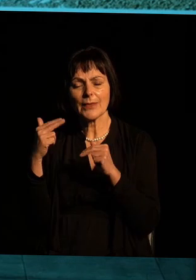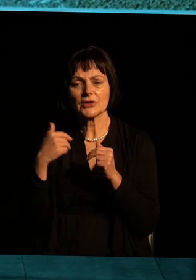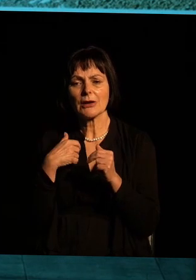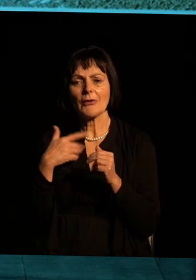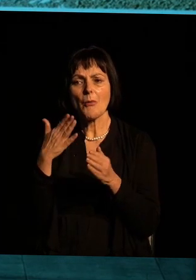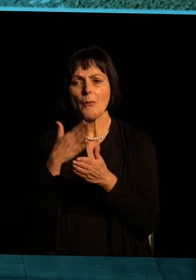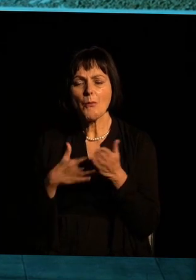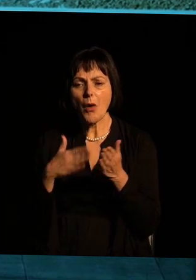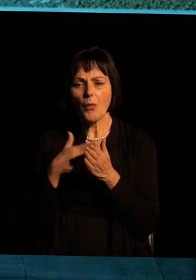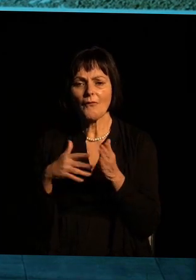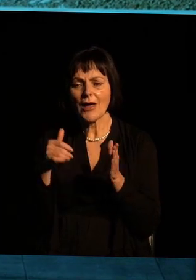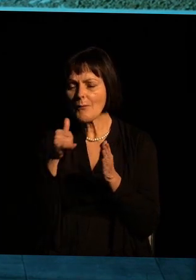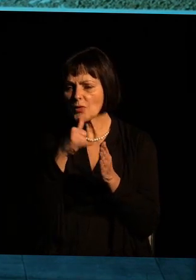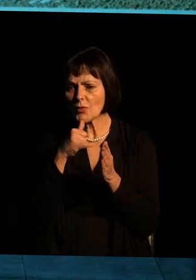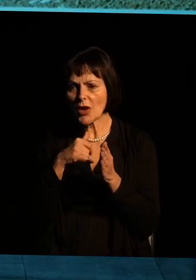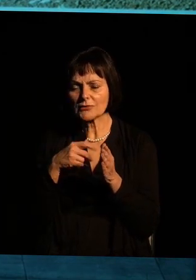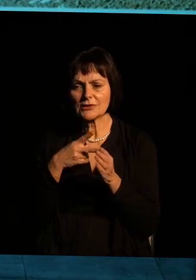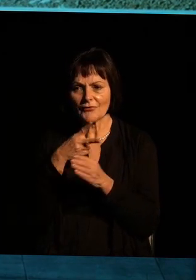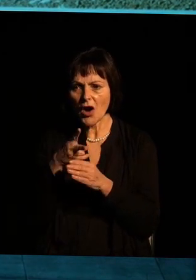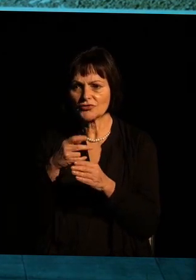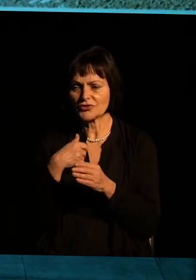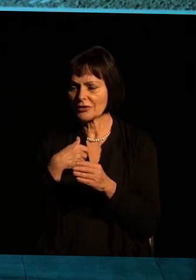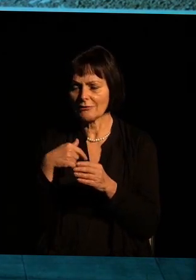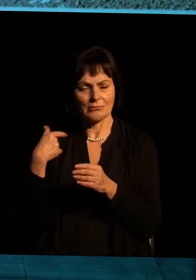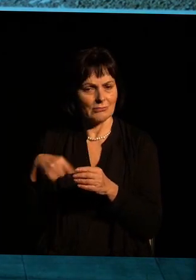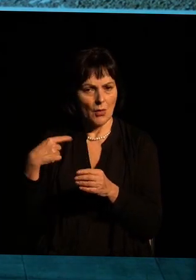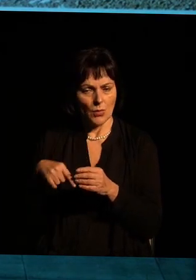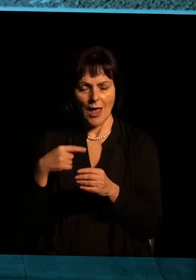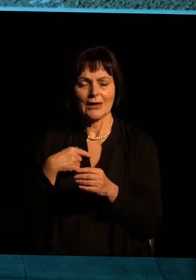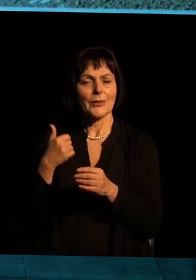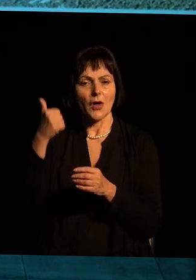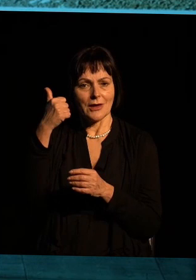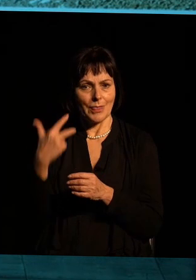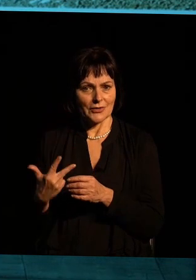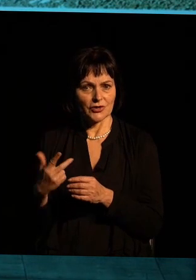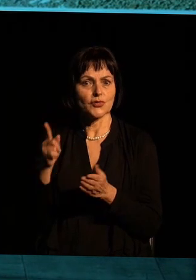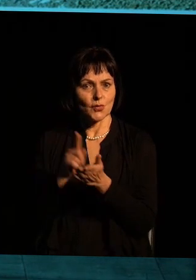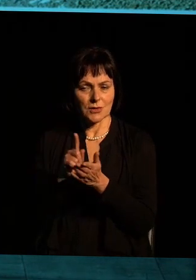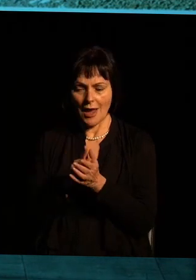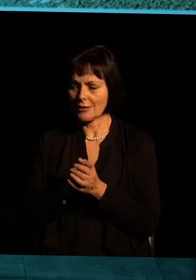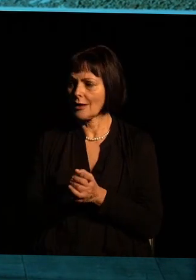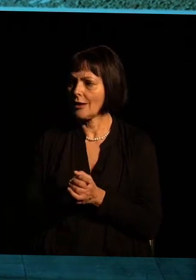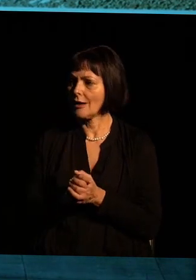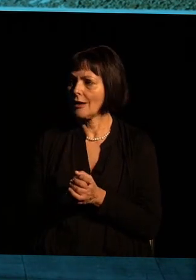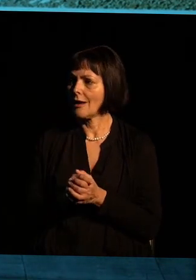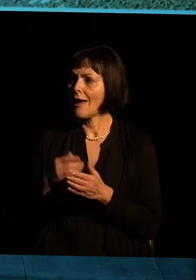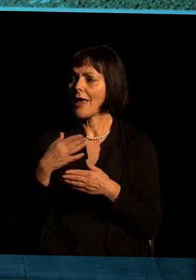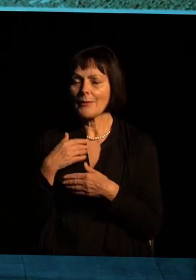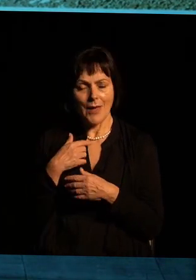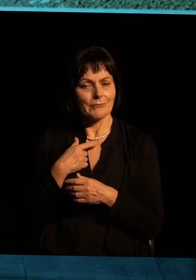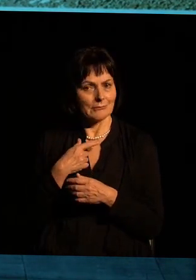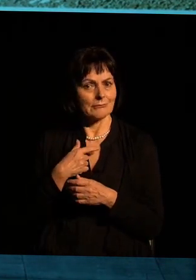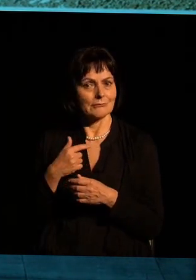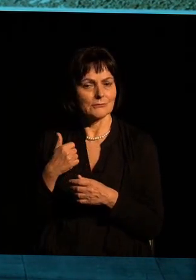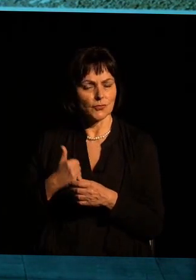tych próbujących wchodzić nie wchodzi. Było tak nawet, że 1/3 tylko wchodzi. No ja mam